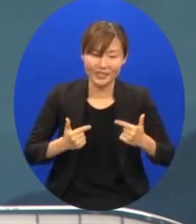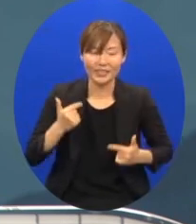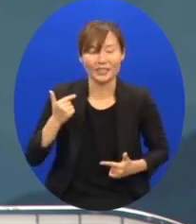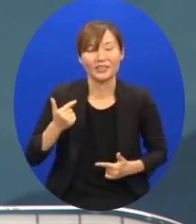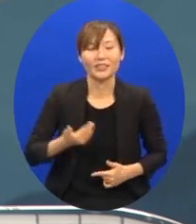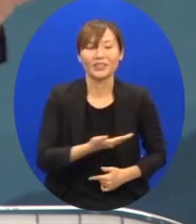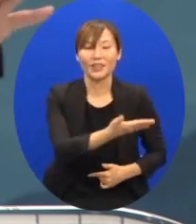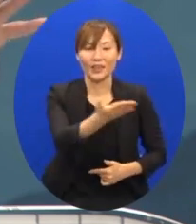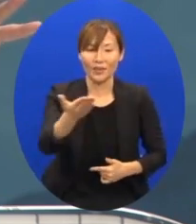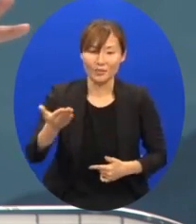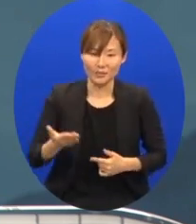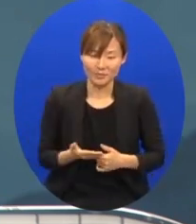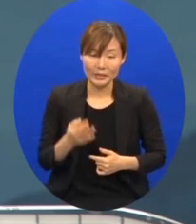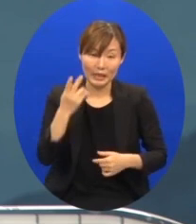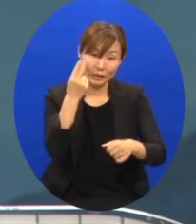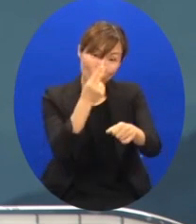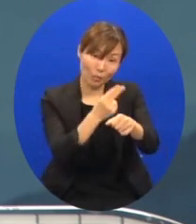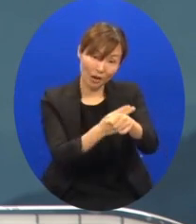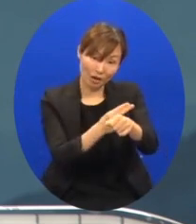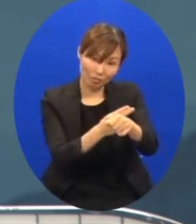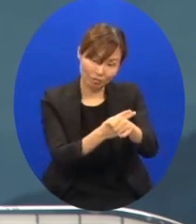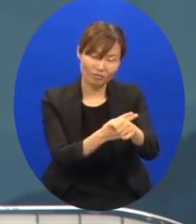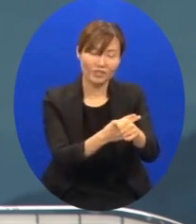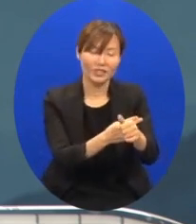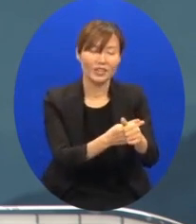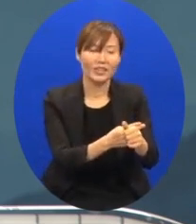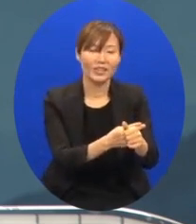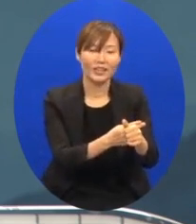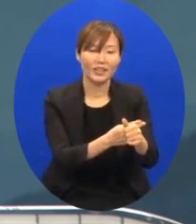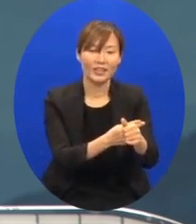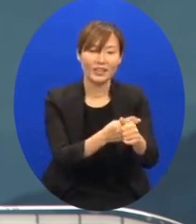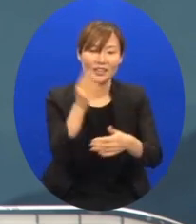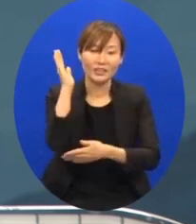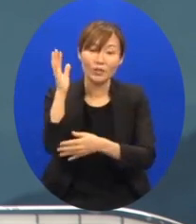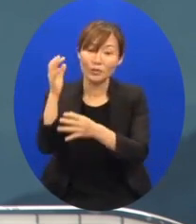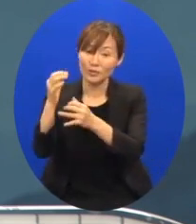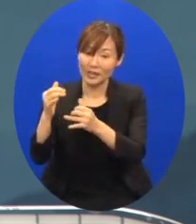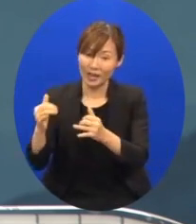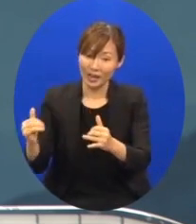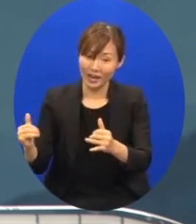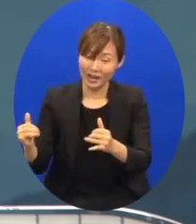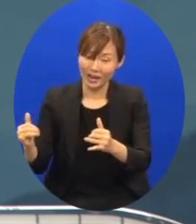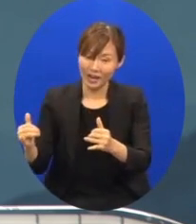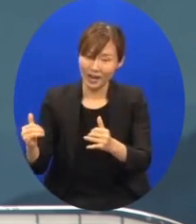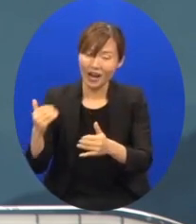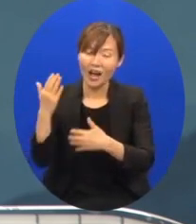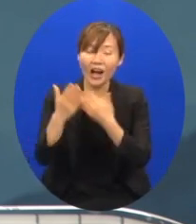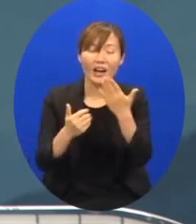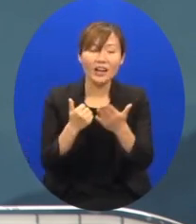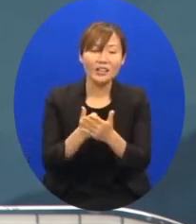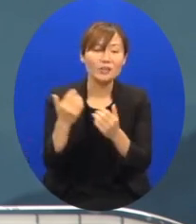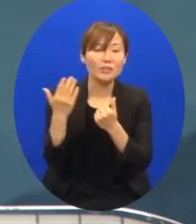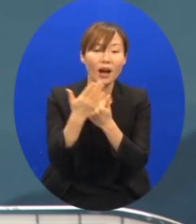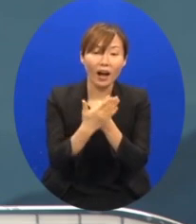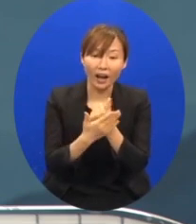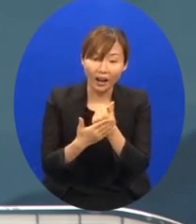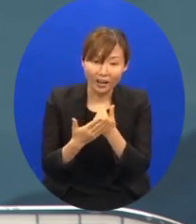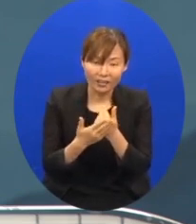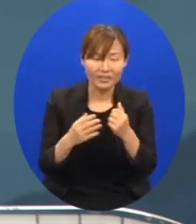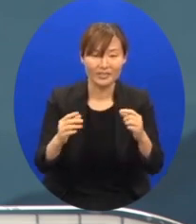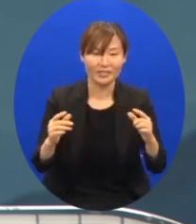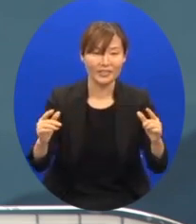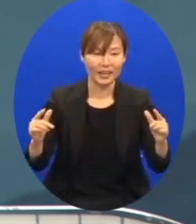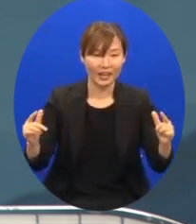여러분 사도 바울이 나 설교 자에게만 그렇게 하나님의 은혜를 알게 하시는 성령의